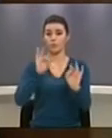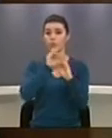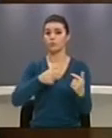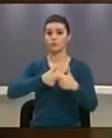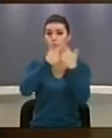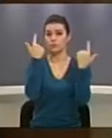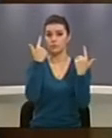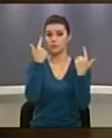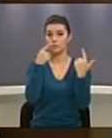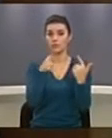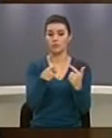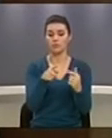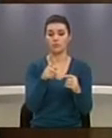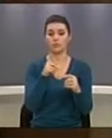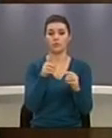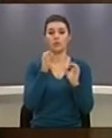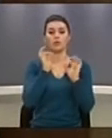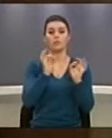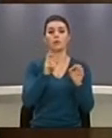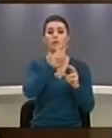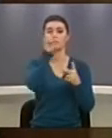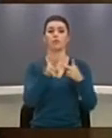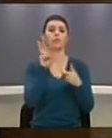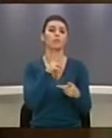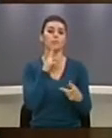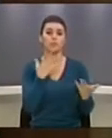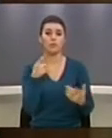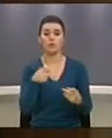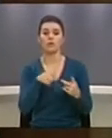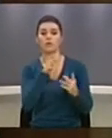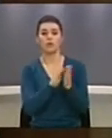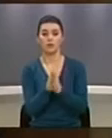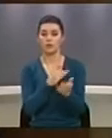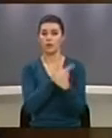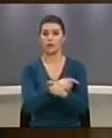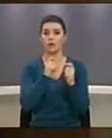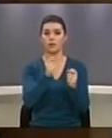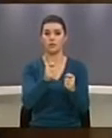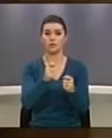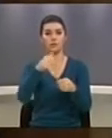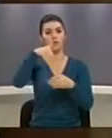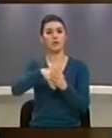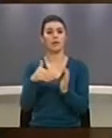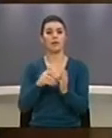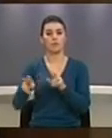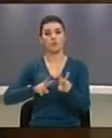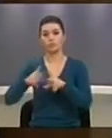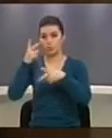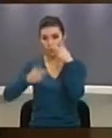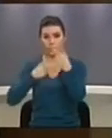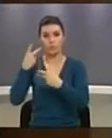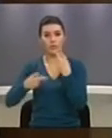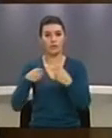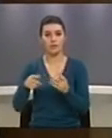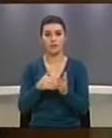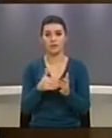në organ të administratës së shkallës së dytë, duke vendosur ankesa në vend të gjykimit sipas kërkesë padive në